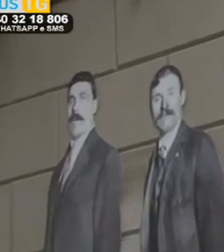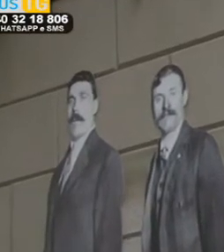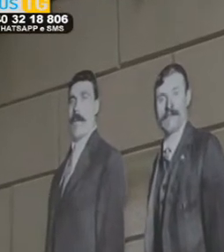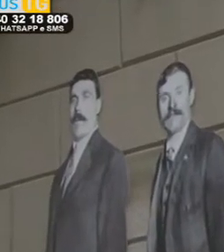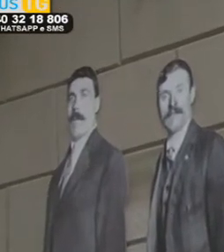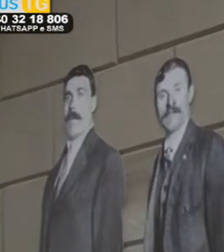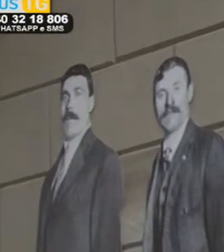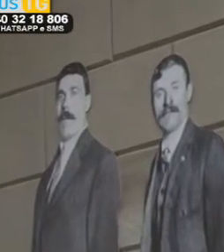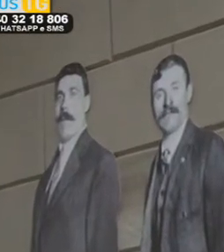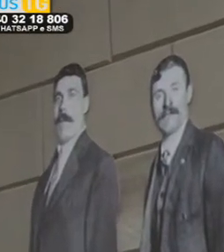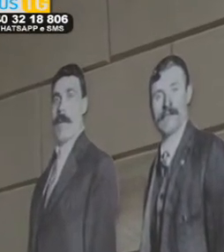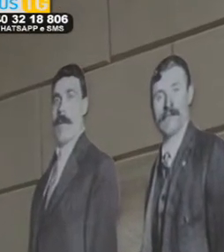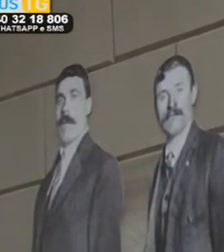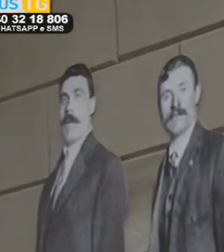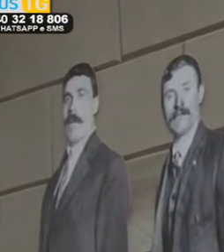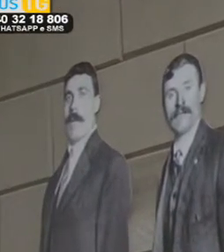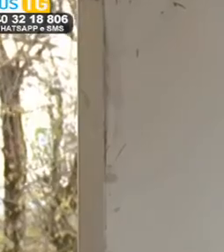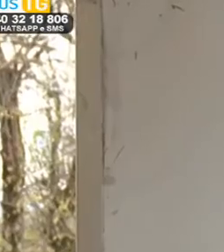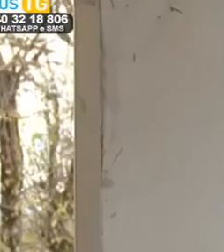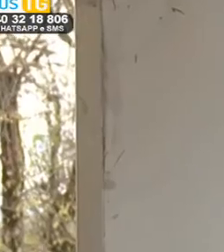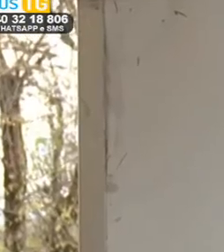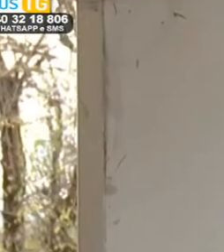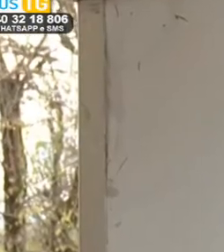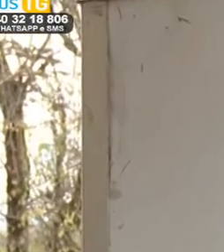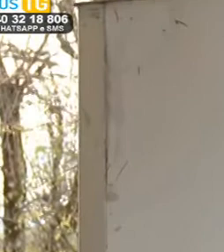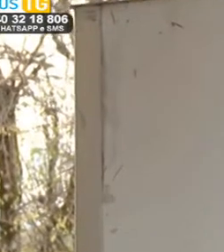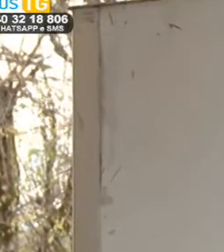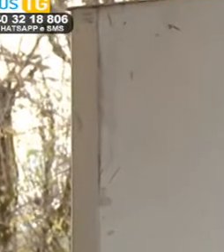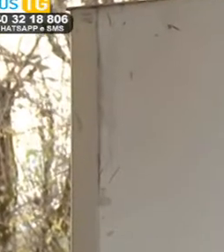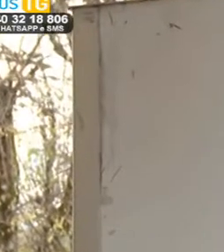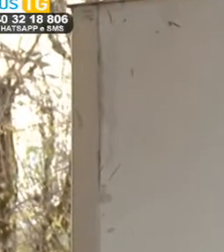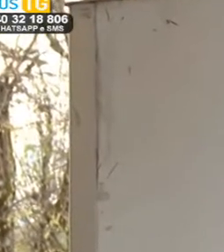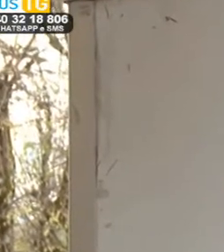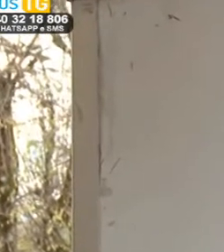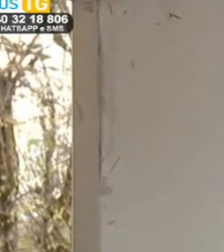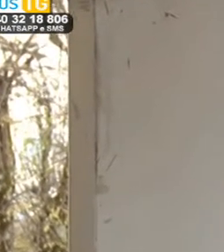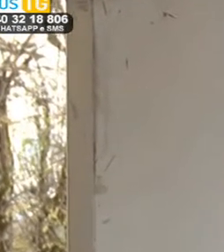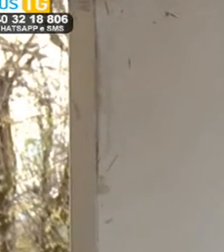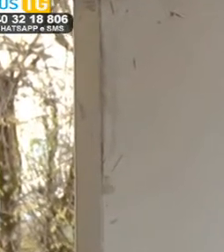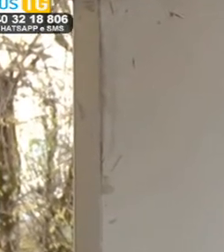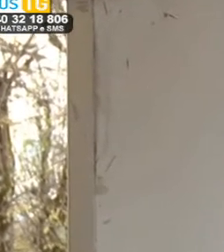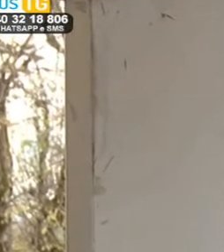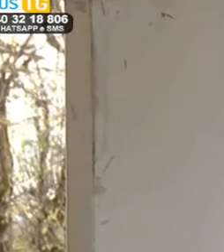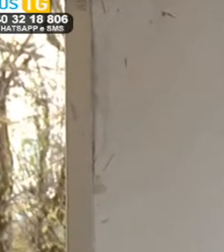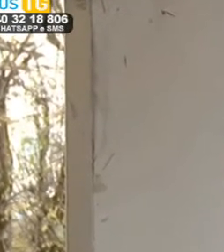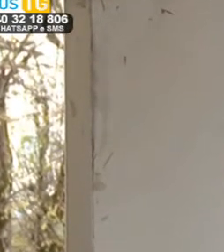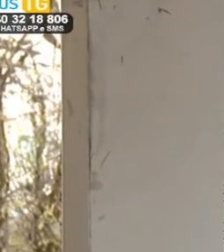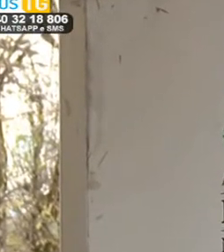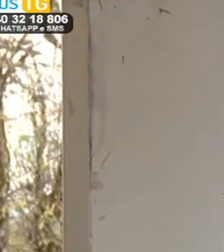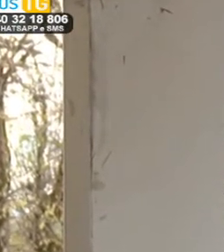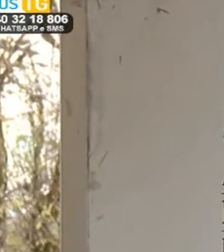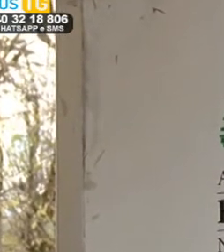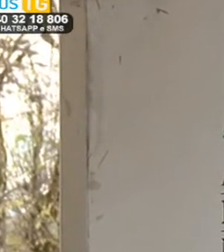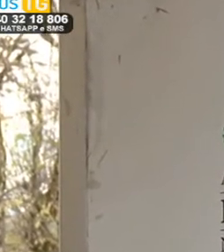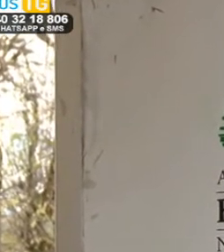di questi circa il 27% over 60. Sono in questa fascia i 2.200 ultraottantenni che ad oggi non hanno risposto